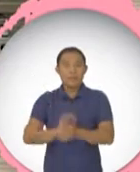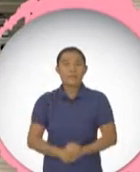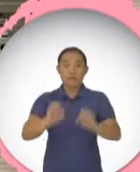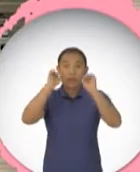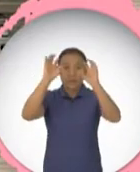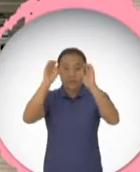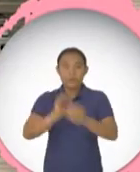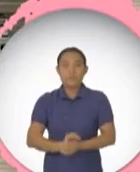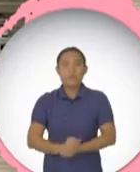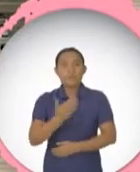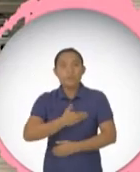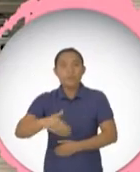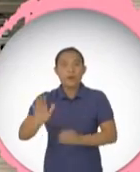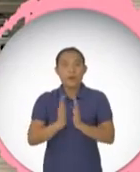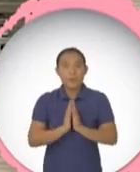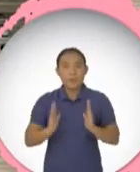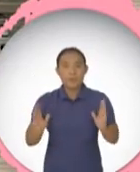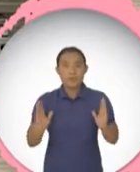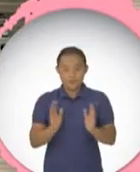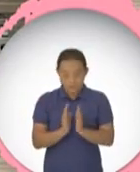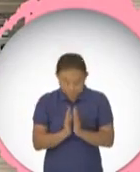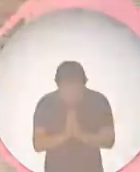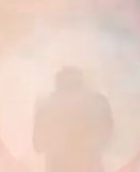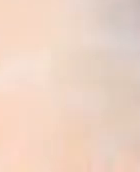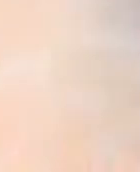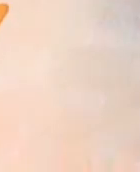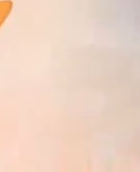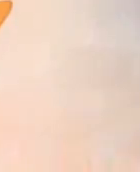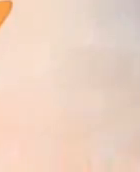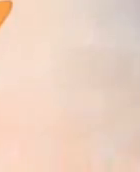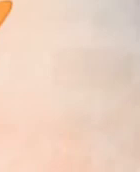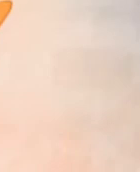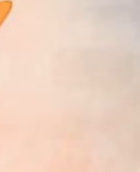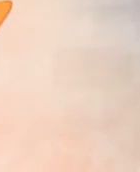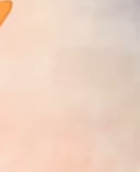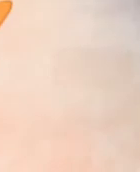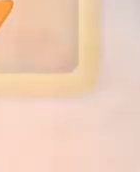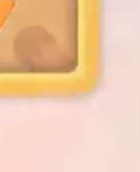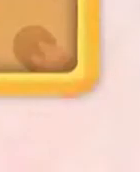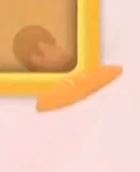ารย์ธีรนุชขอลาไปก่อนนะครับขอบคุณและสวัสดีครับ ดีค่ะ